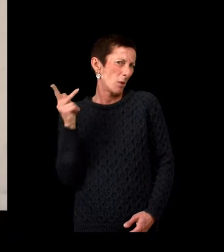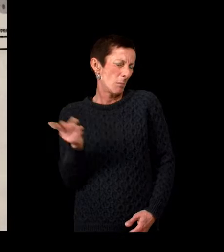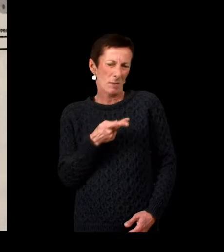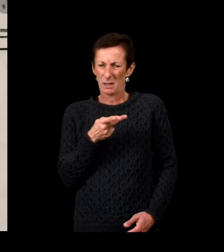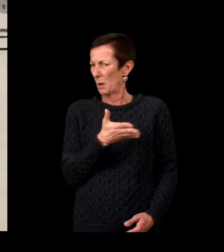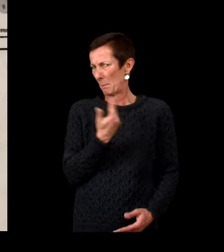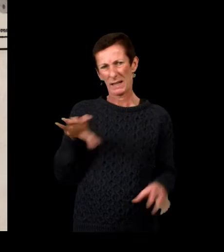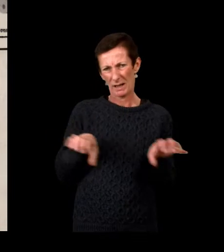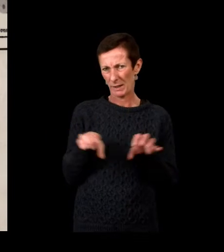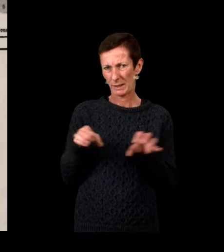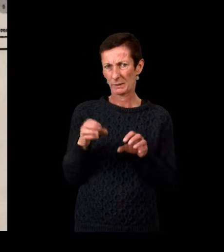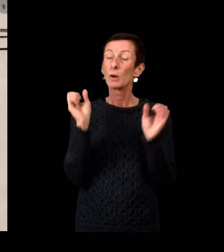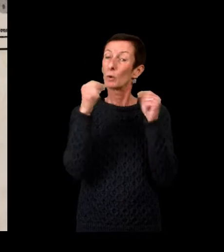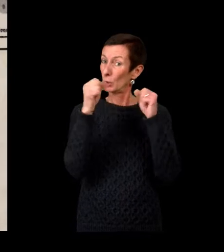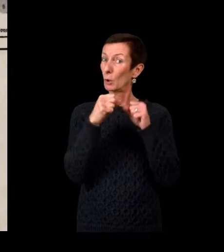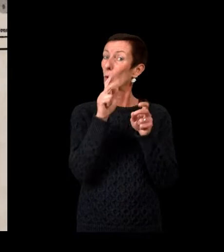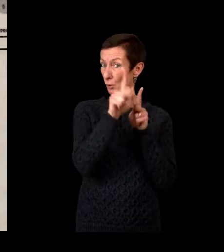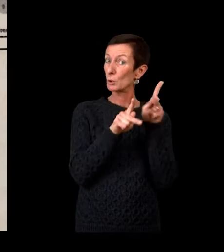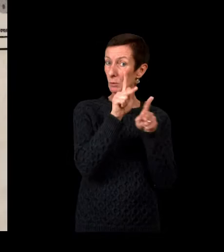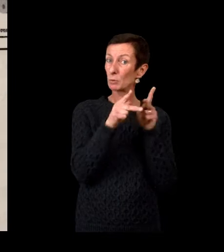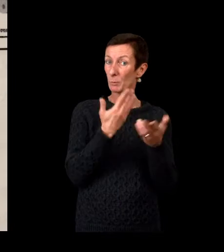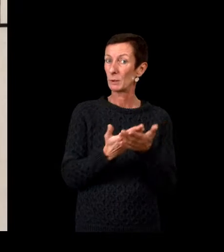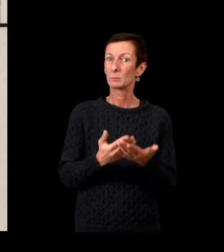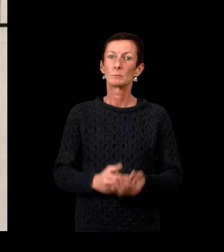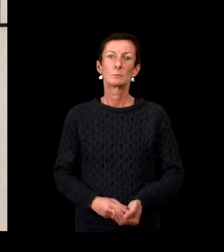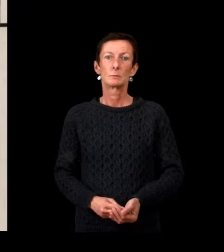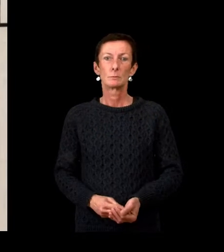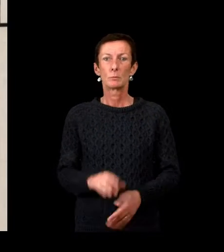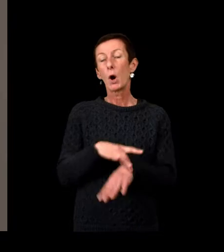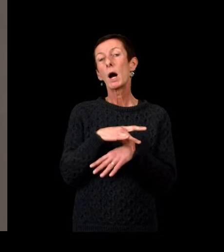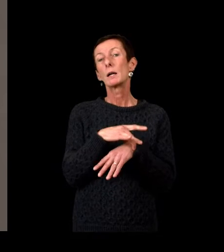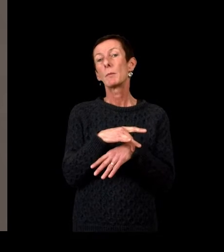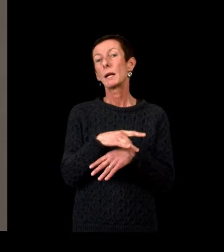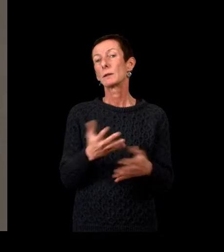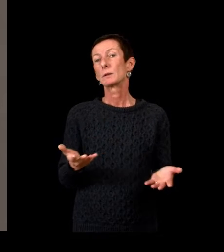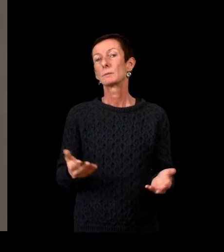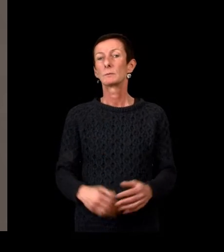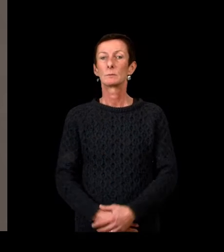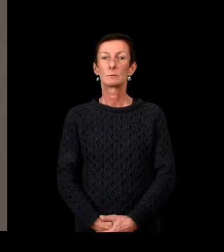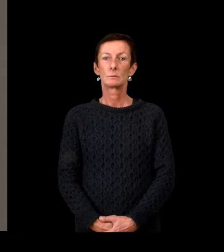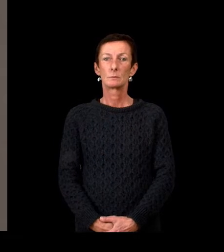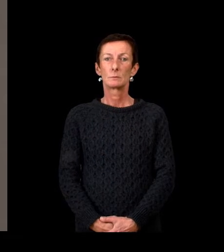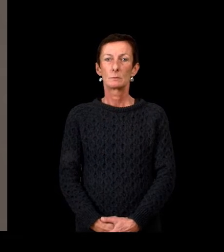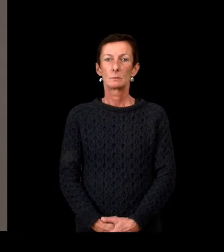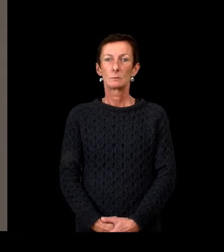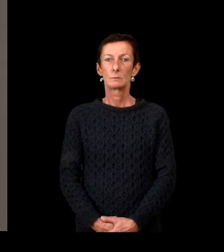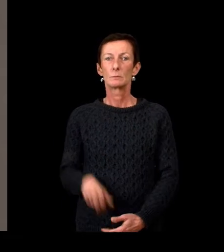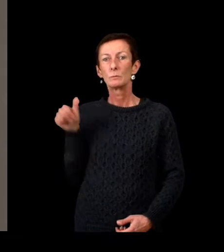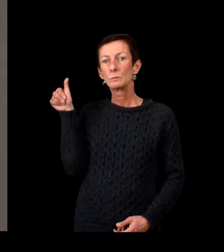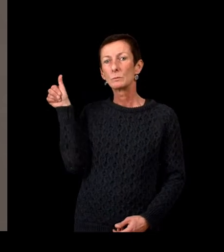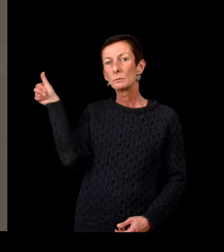pour le boulot. Ok, prends soin de toi alors. Je te rappellerai. Il est malade. Oh là